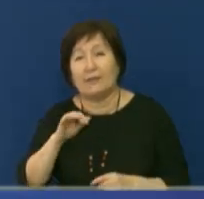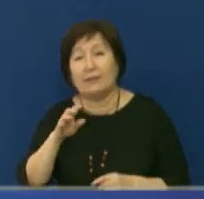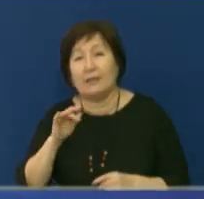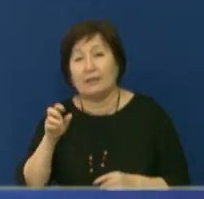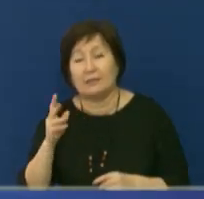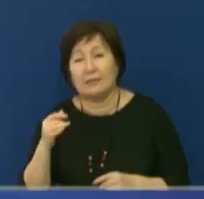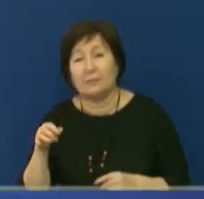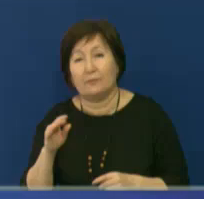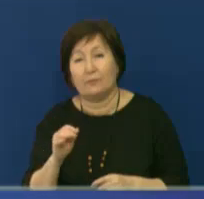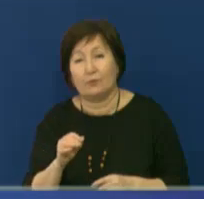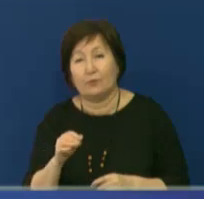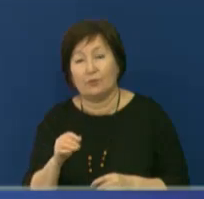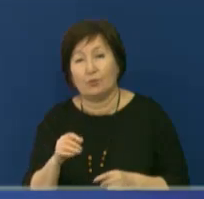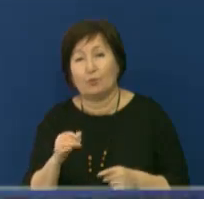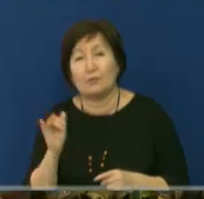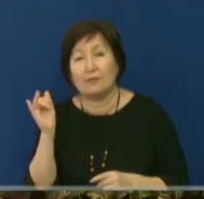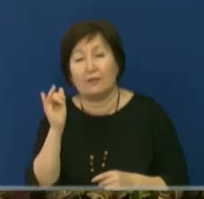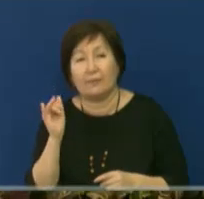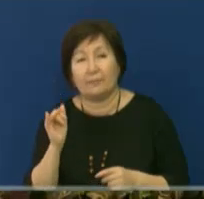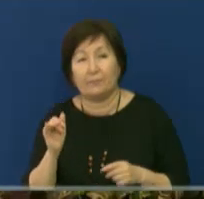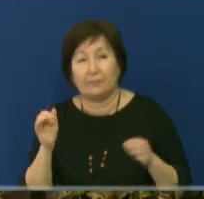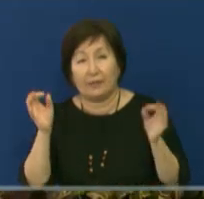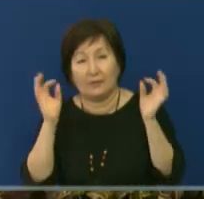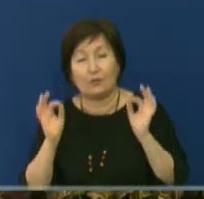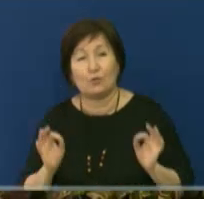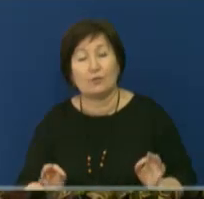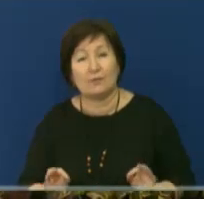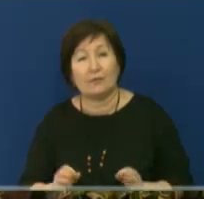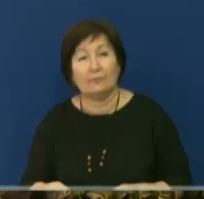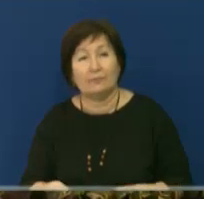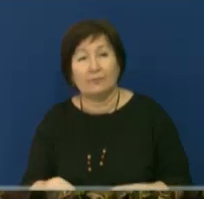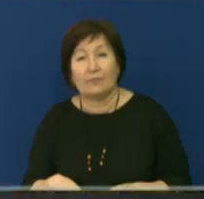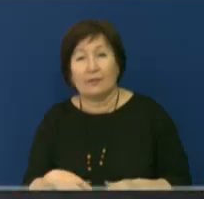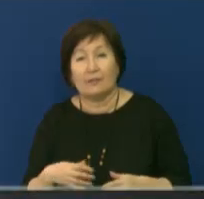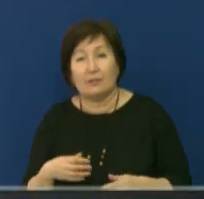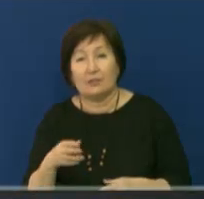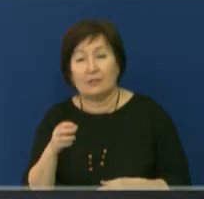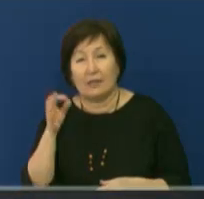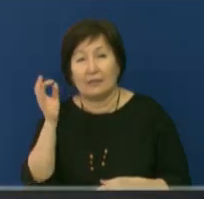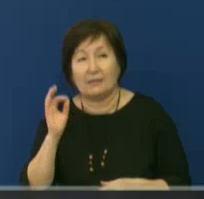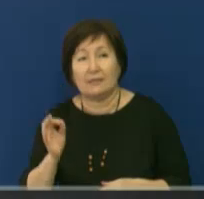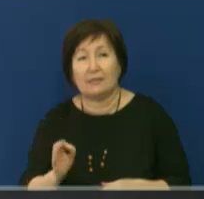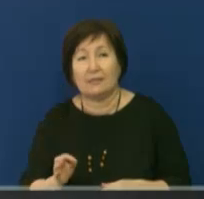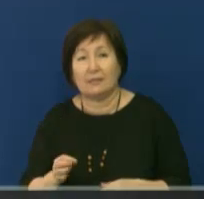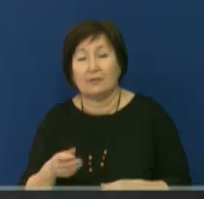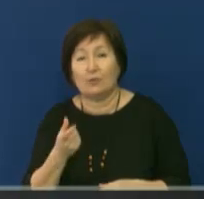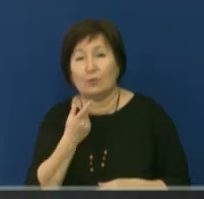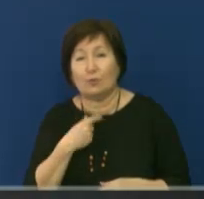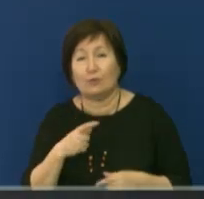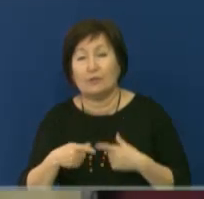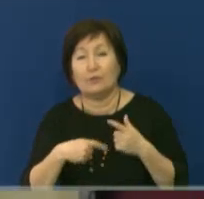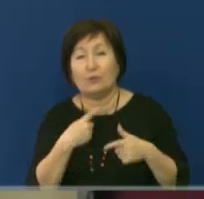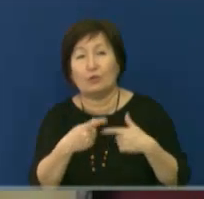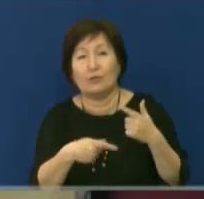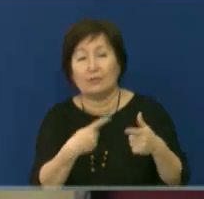ұйымдастырды. Толығырақ келесі сюжетте. Күзге Иртіш мұнары, осындай атаумен дәстүрлі 22-ші халықаралық